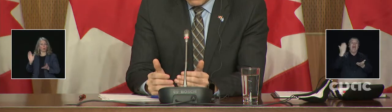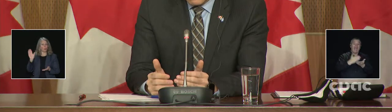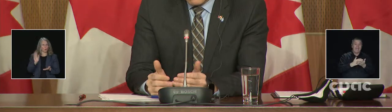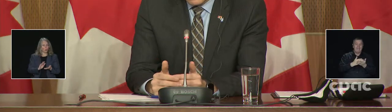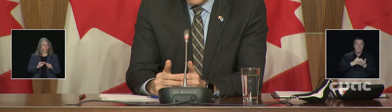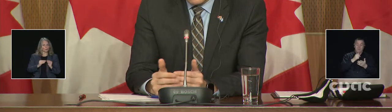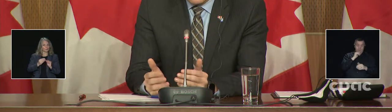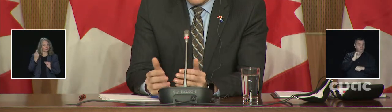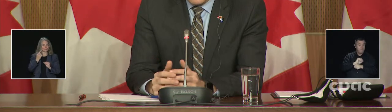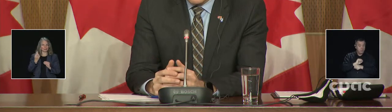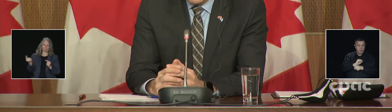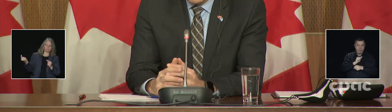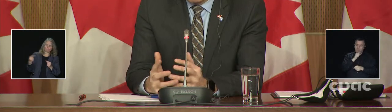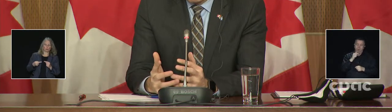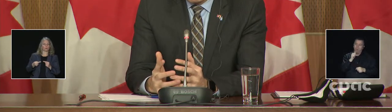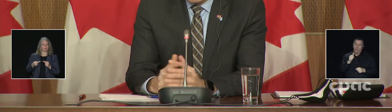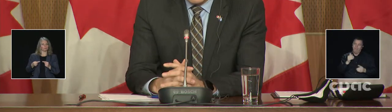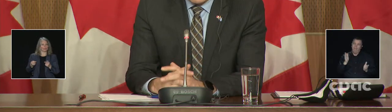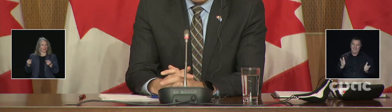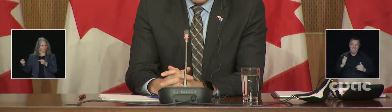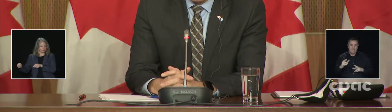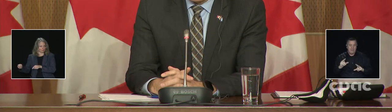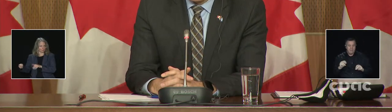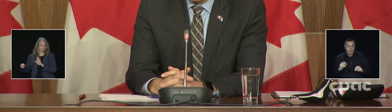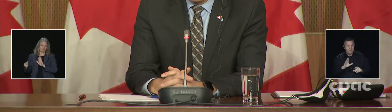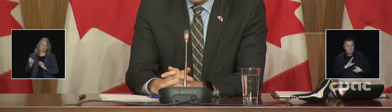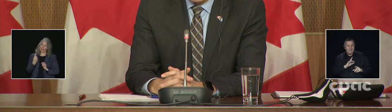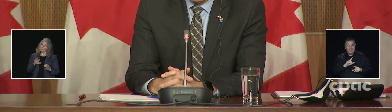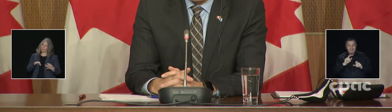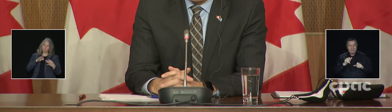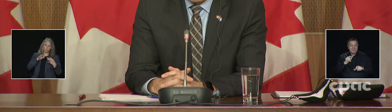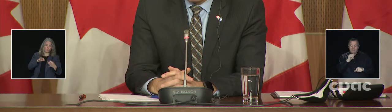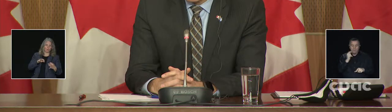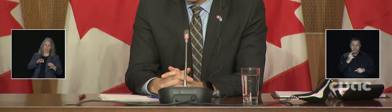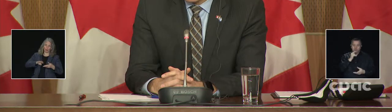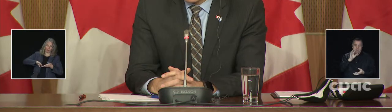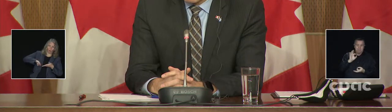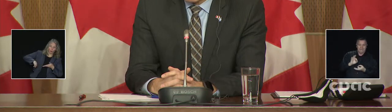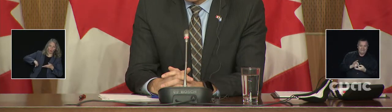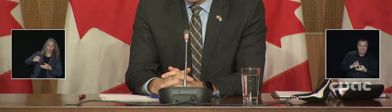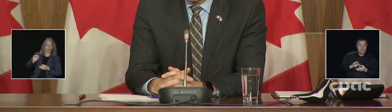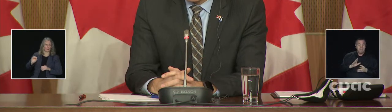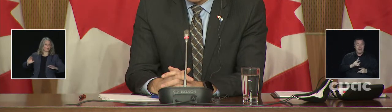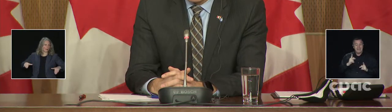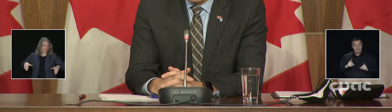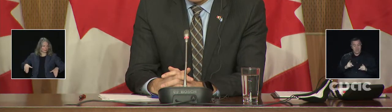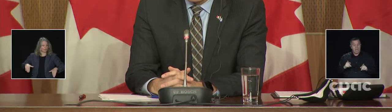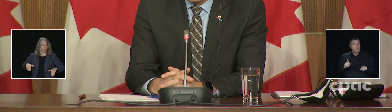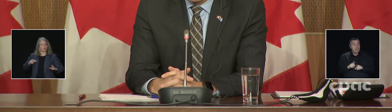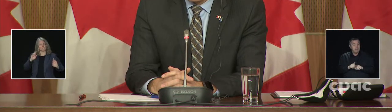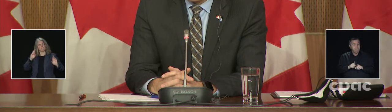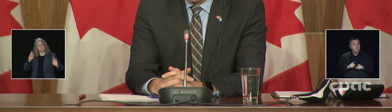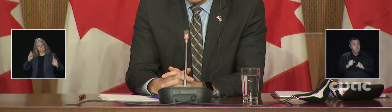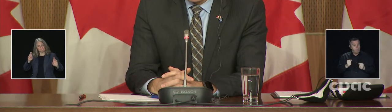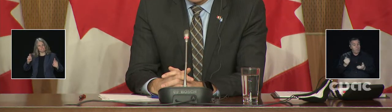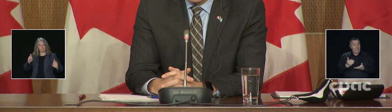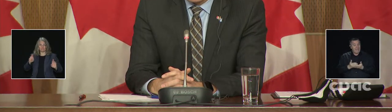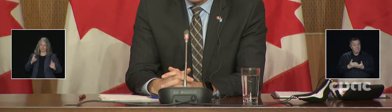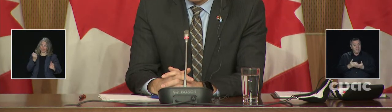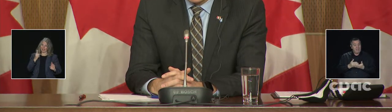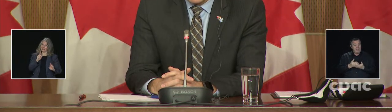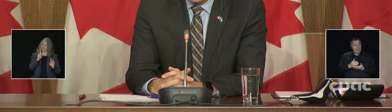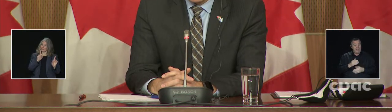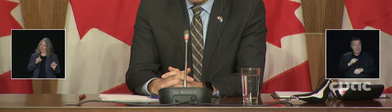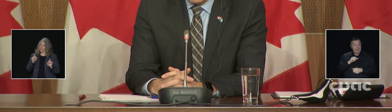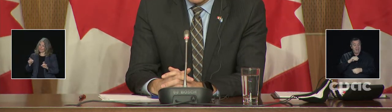parfaites, évidemment. Les tests sont imprécis, donc les gens peuvent quand même transmettre le variant quand